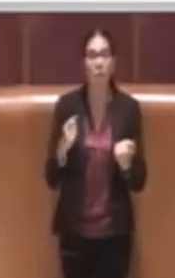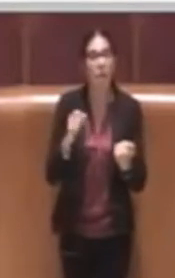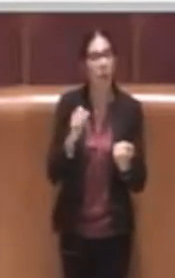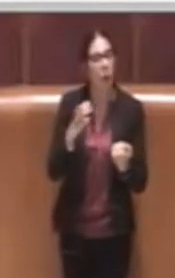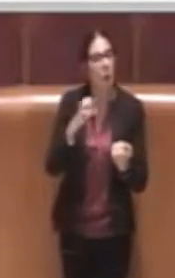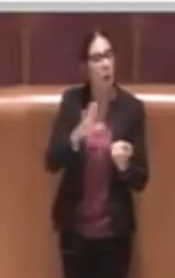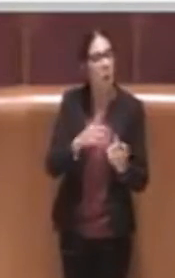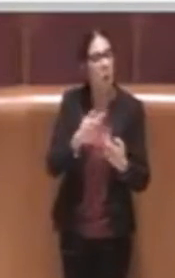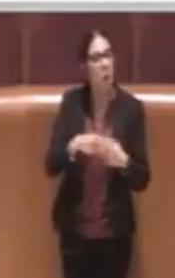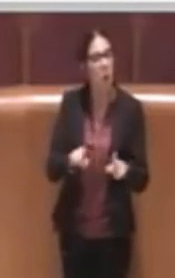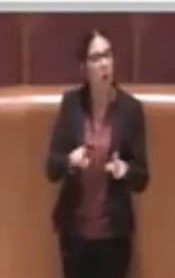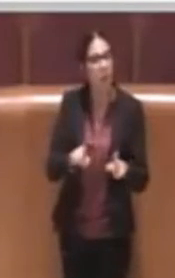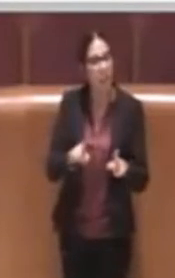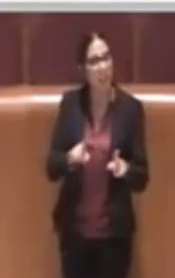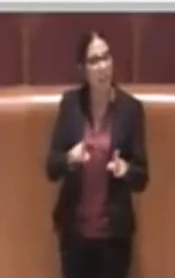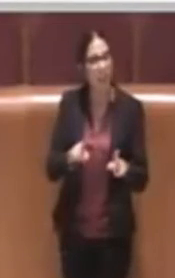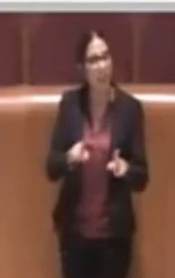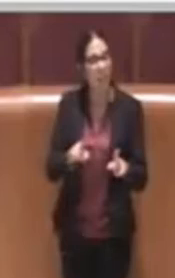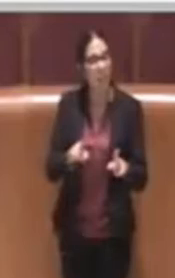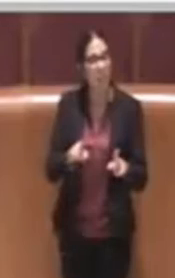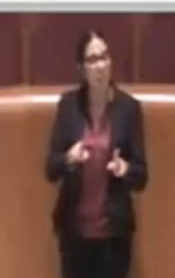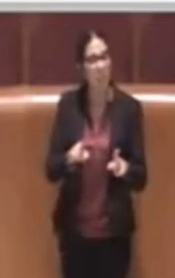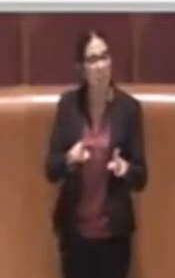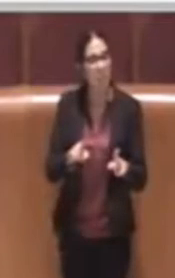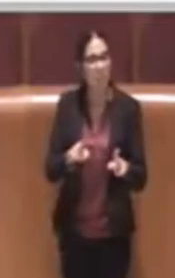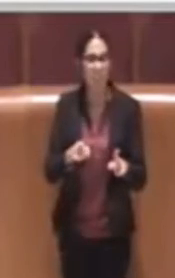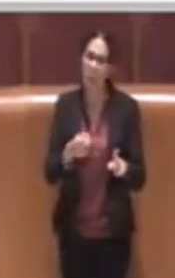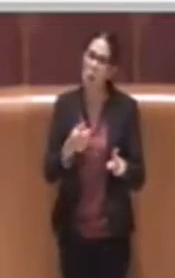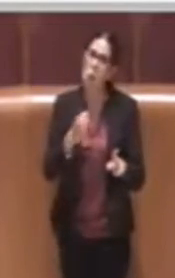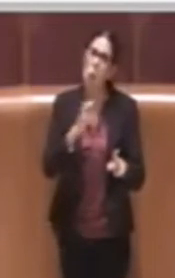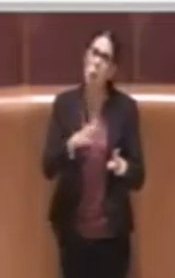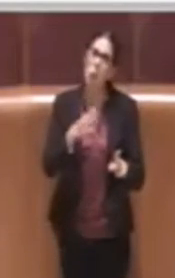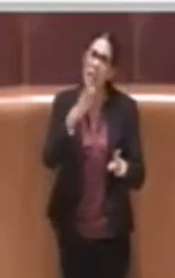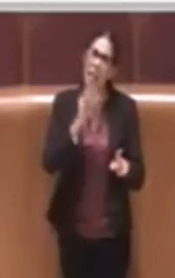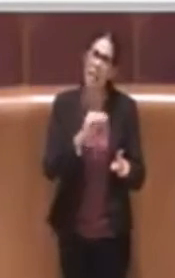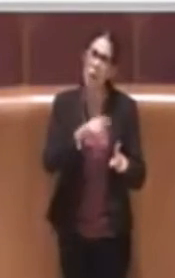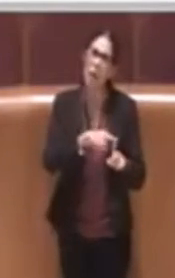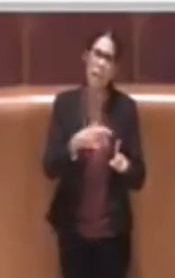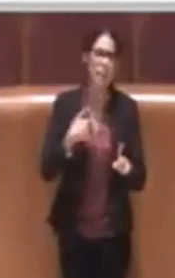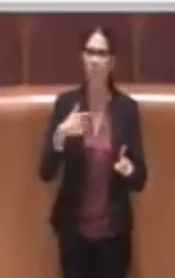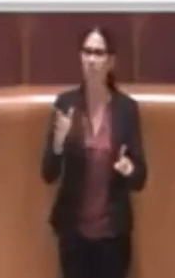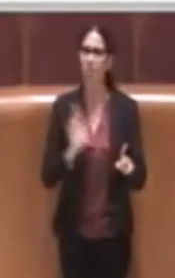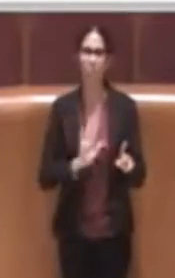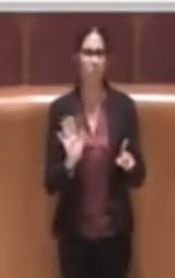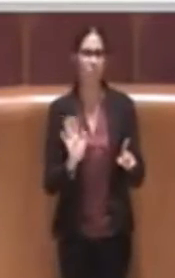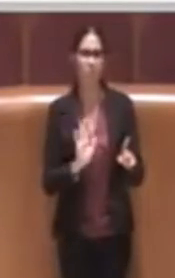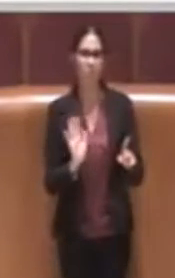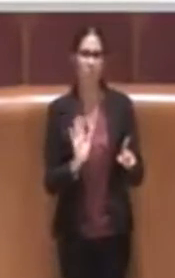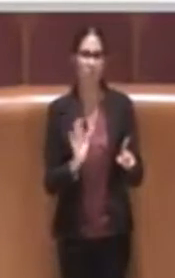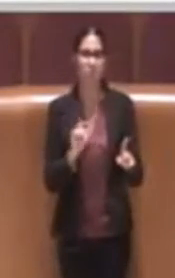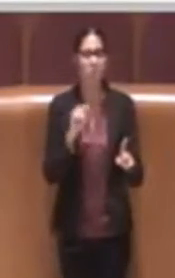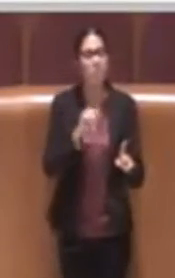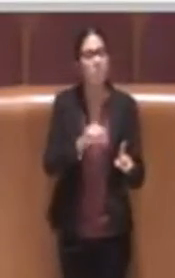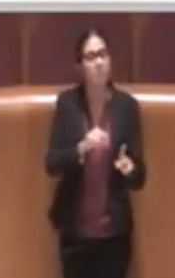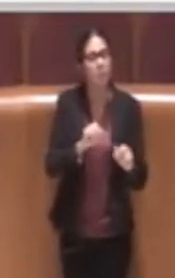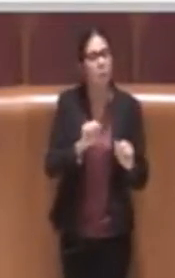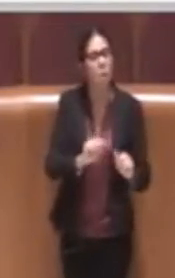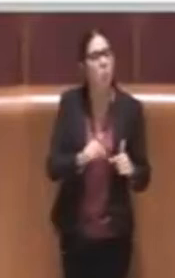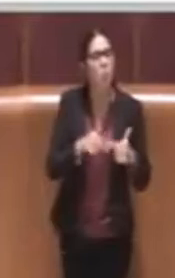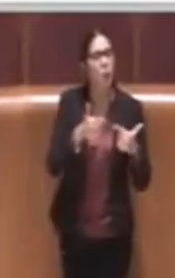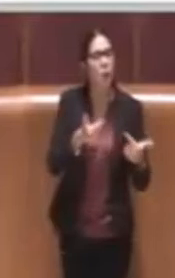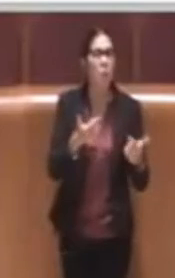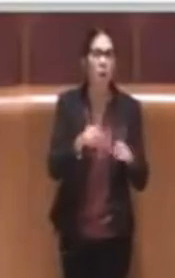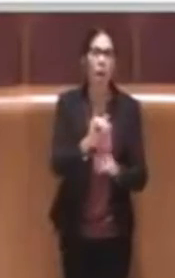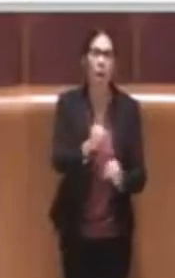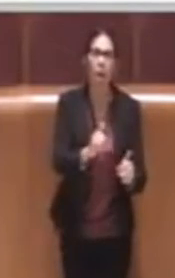diversa, che magari potrebbe essere una cultura dell'ignoranza, che può portare ovviamente a un facile